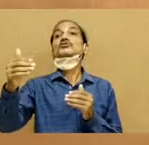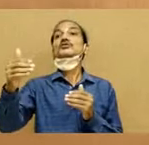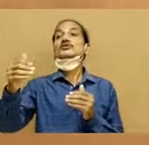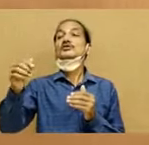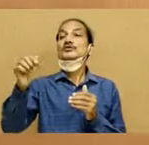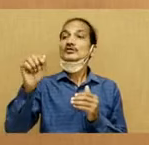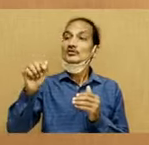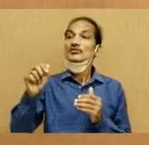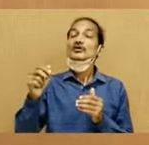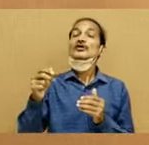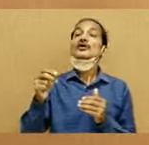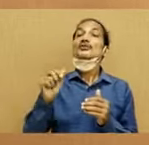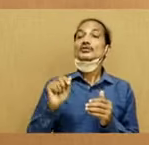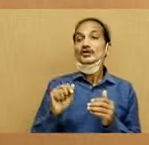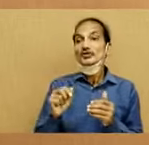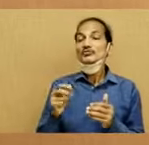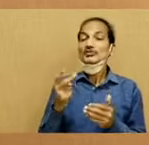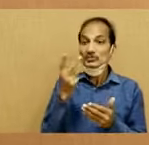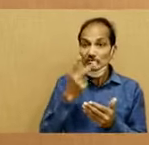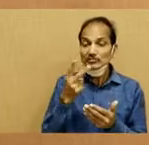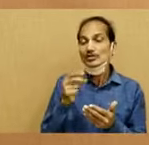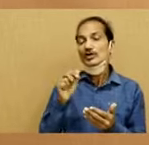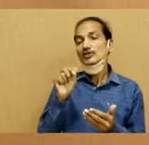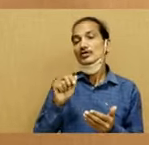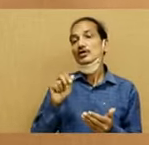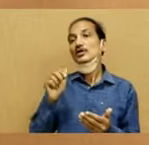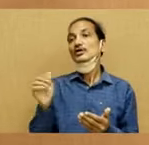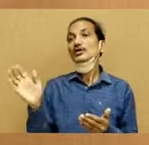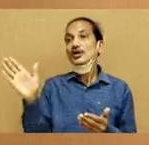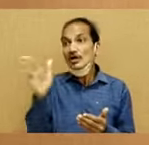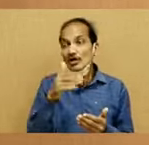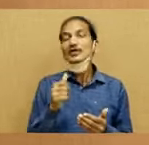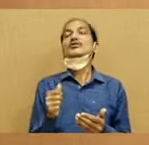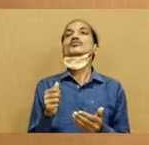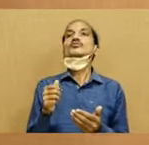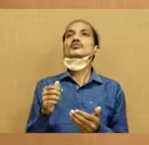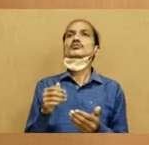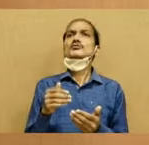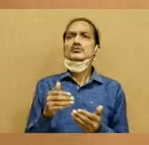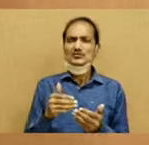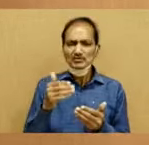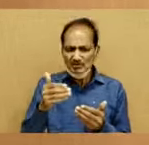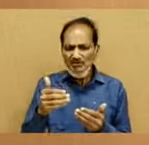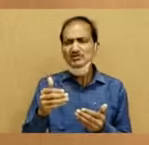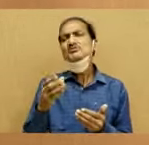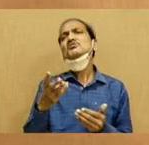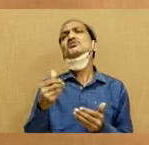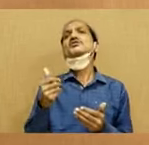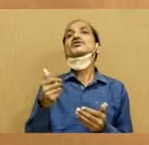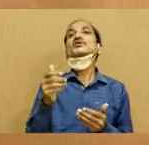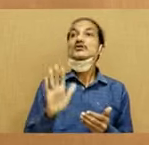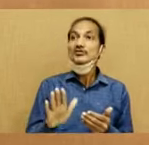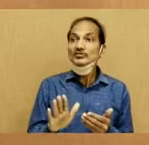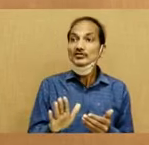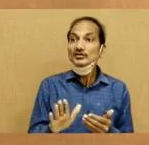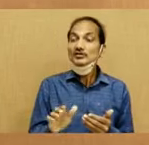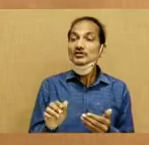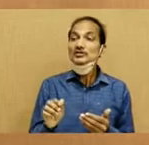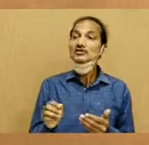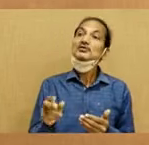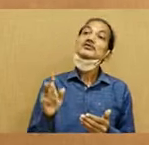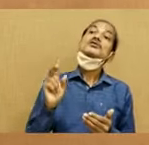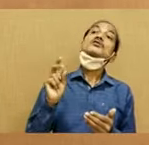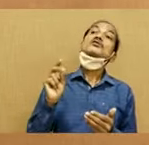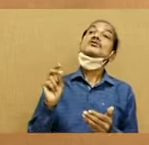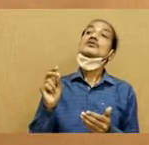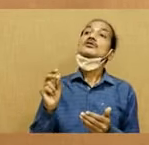ହେଲା ଆମେ କେତିକିରେ ଅଛେ, ଦ୍ୱିତୀୟ ଜିନିଷ ହେଲା ଆରୋଗ୍ୟ ହୋଇକି କେତିକି ଫେରୁଛନ୍ତି, କାହିଁକିନା ତା'ର ଯେଉଁ ଜିନିଷଟା